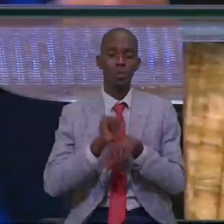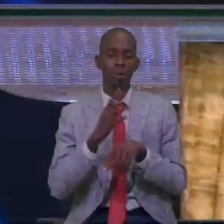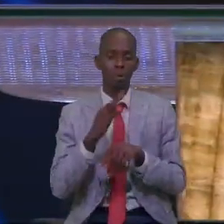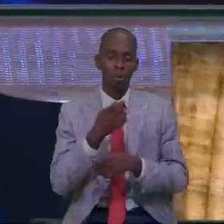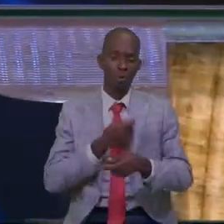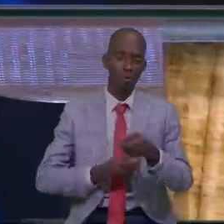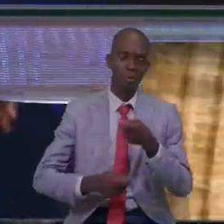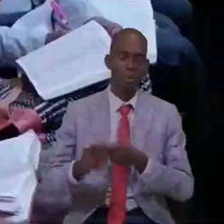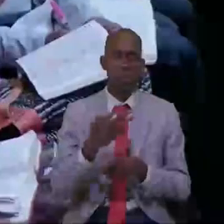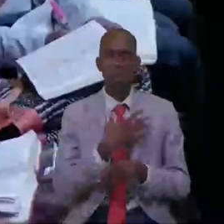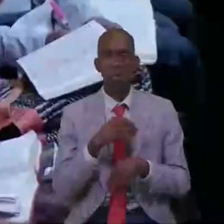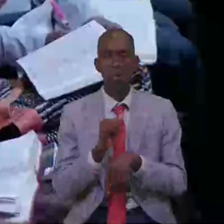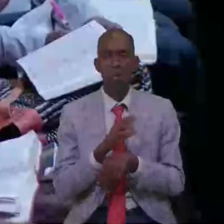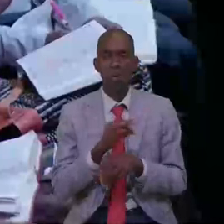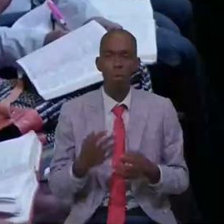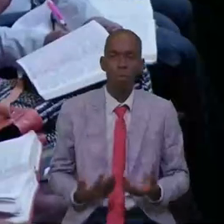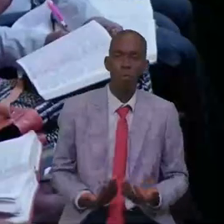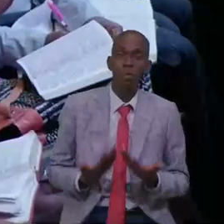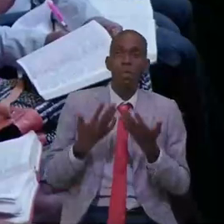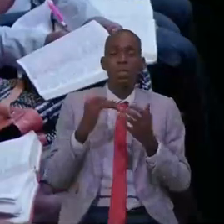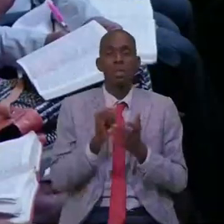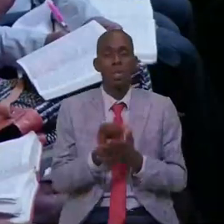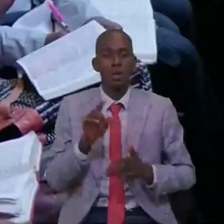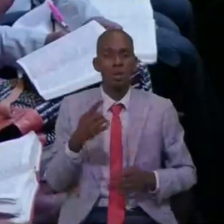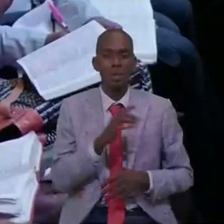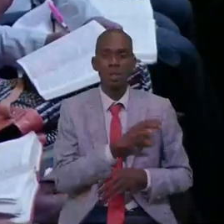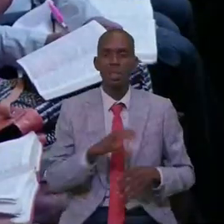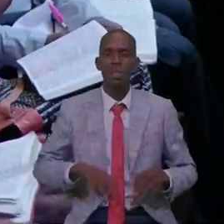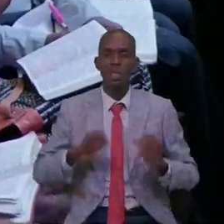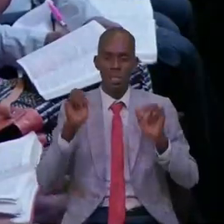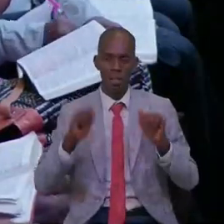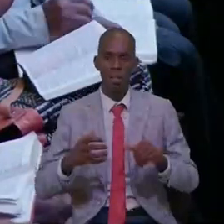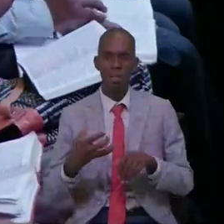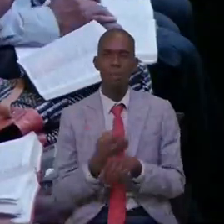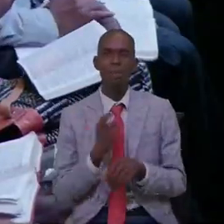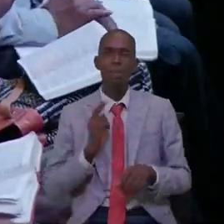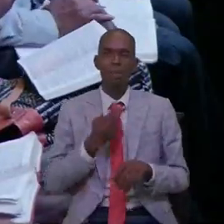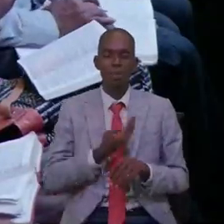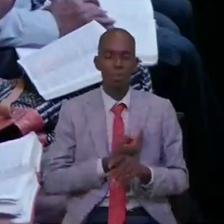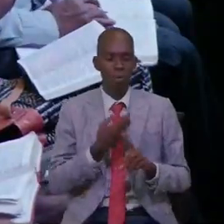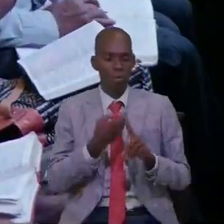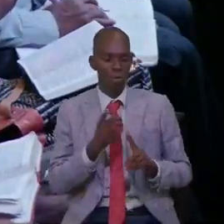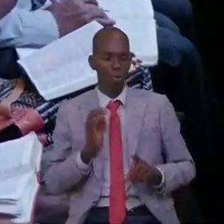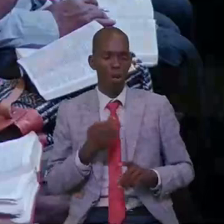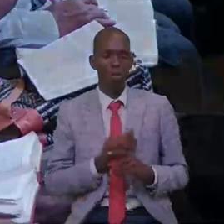substitutive, à cause de son sacrifice final, que Christ seul peut nous changer de nous, peut nous prendre de nos